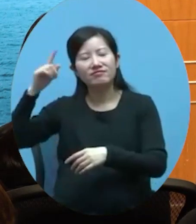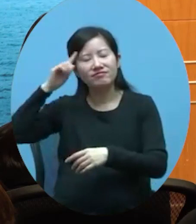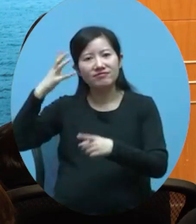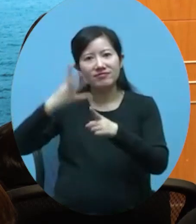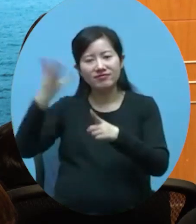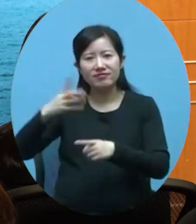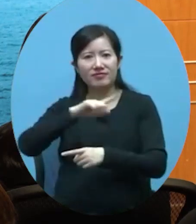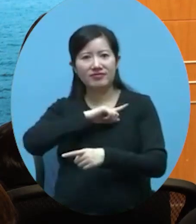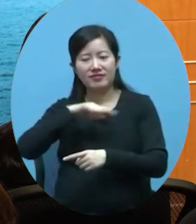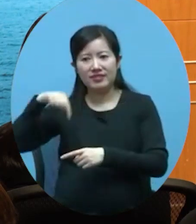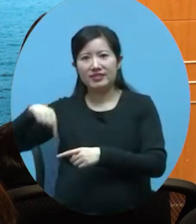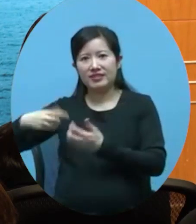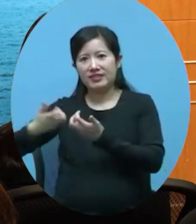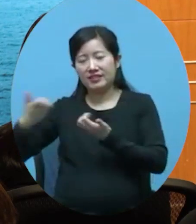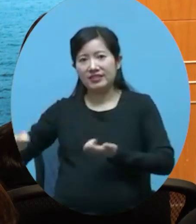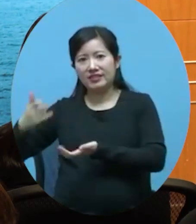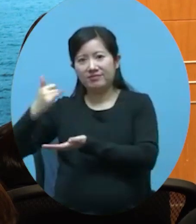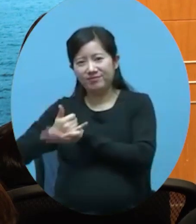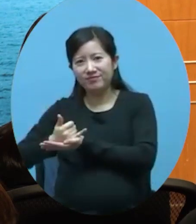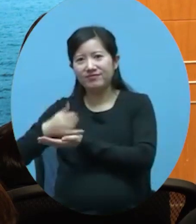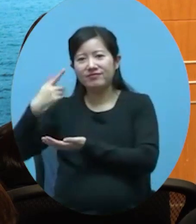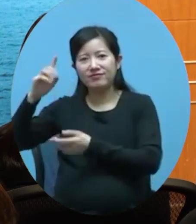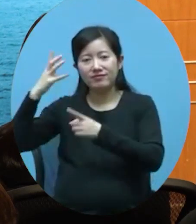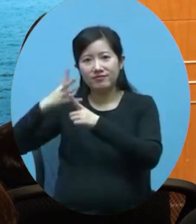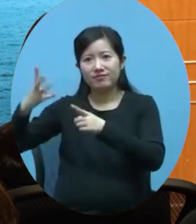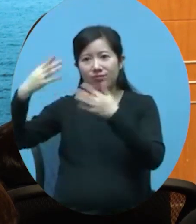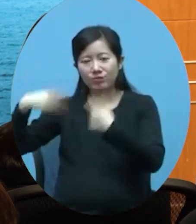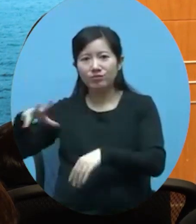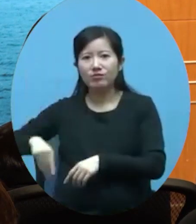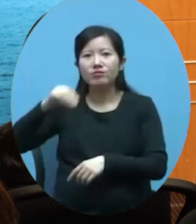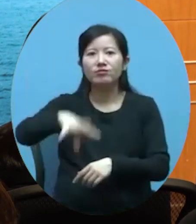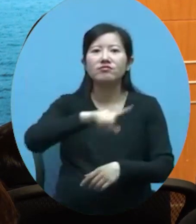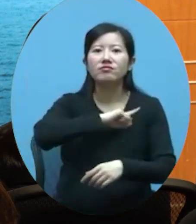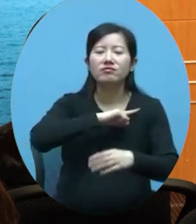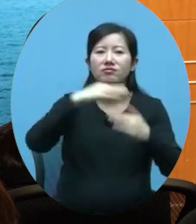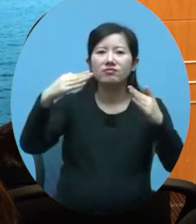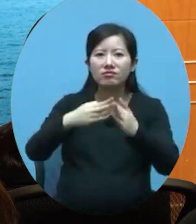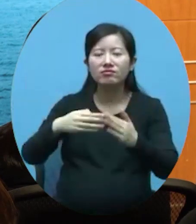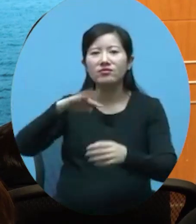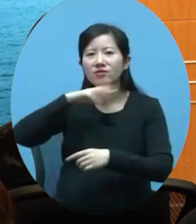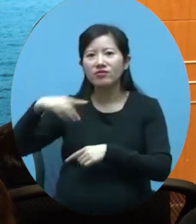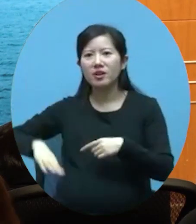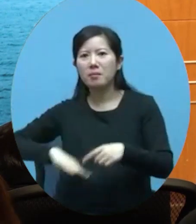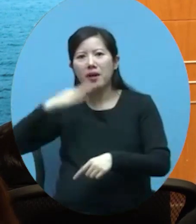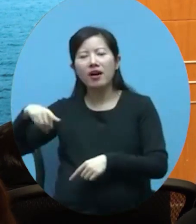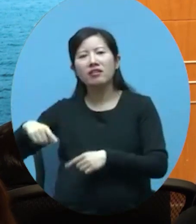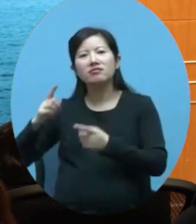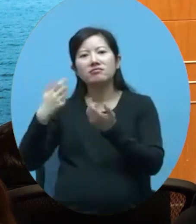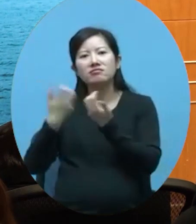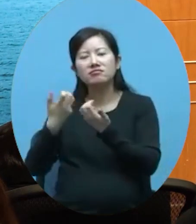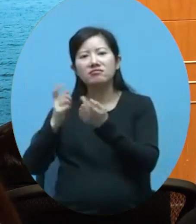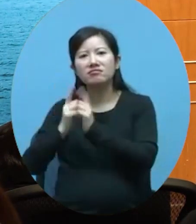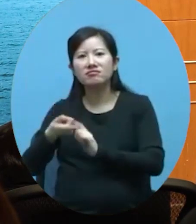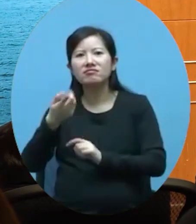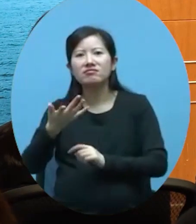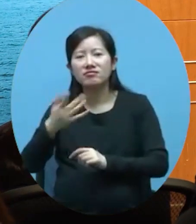那其實怎樣才算是飽和的程度是要多少呢還有如果強制檢疫都這麼多人違規的話那為什麼還要